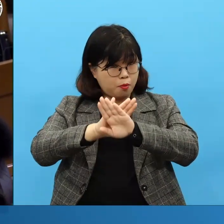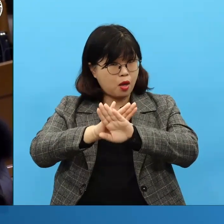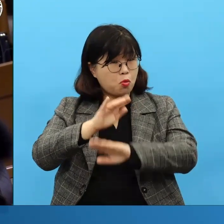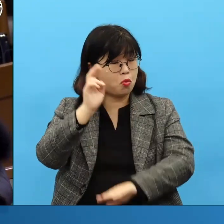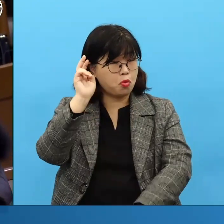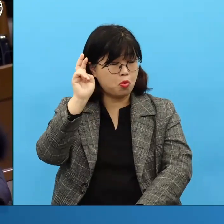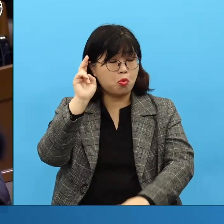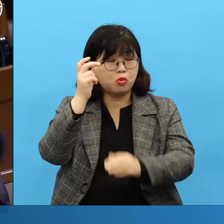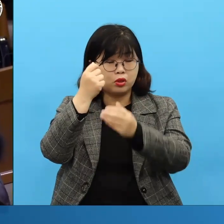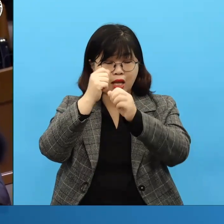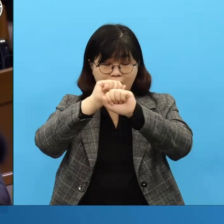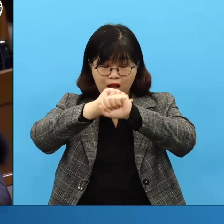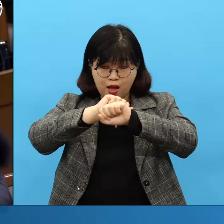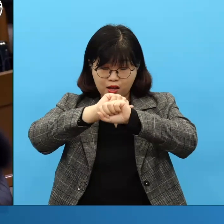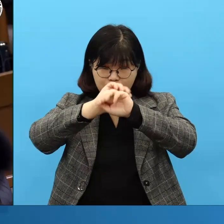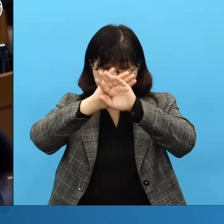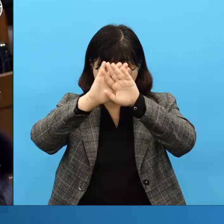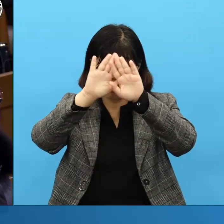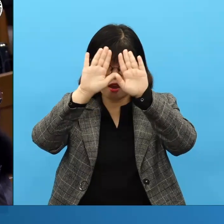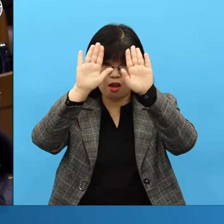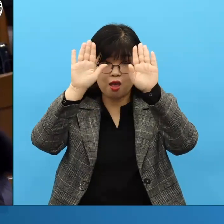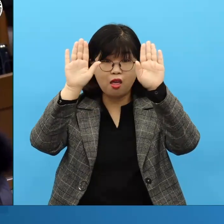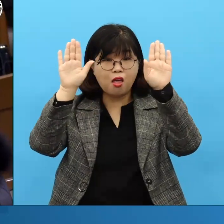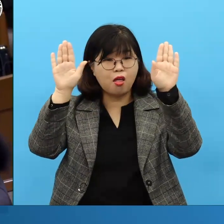높밤의 홍낮에